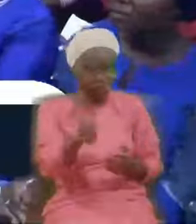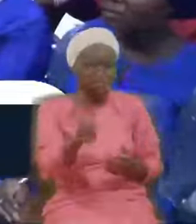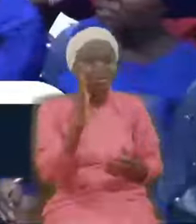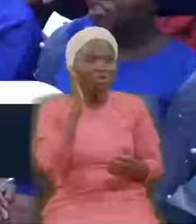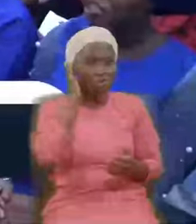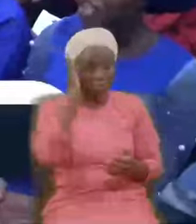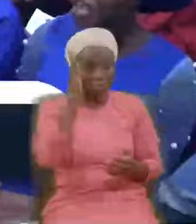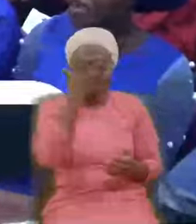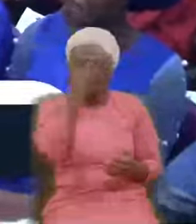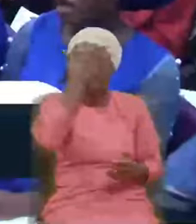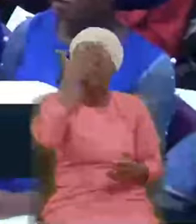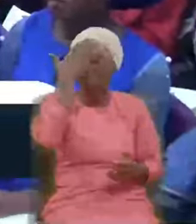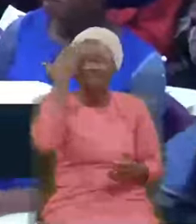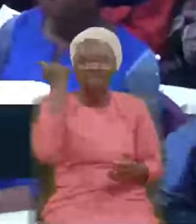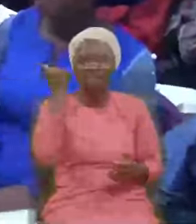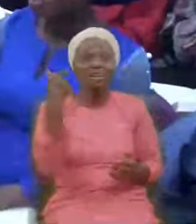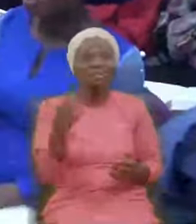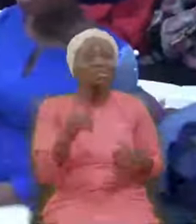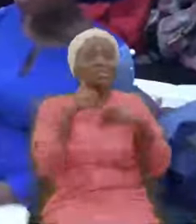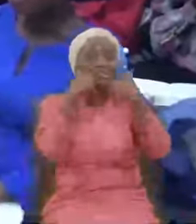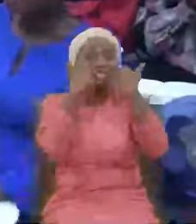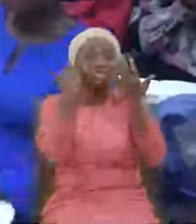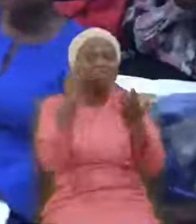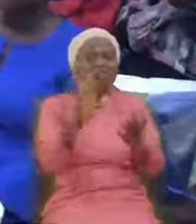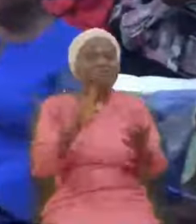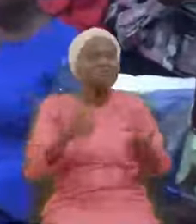oublieras la honte de ta jeunesse.